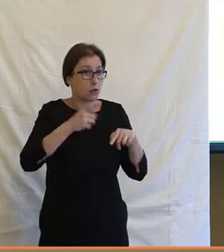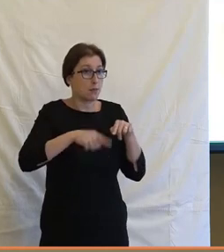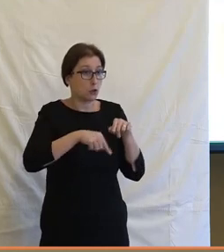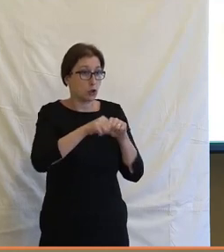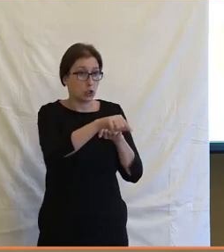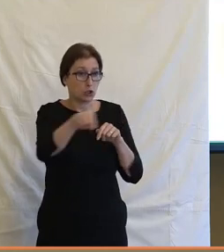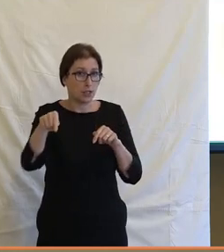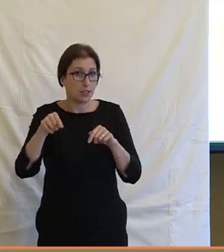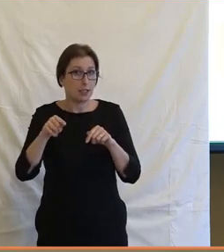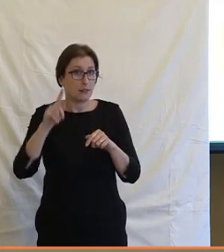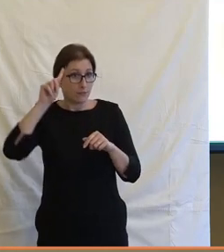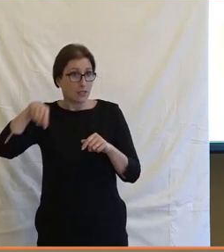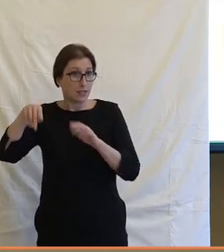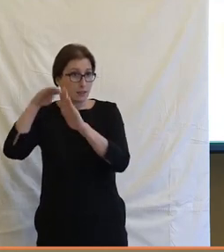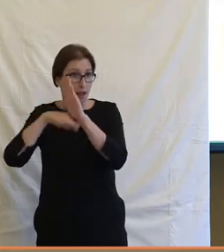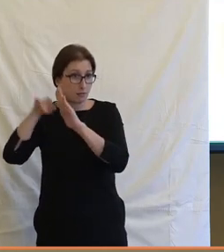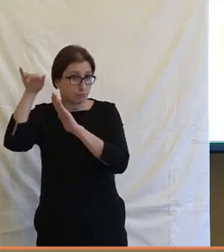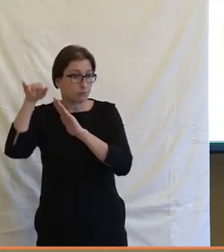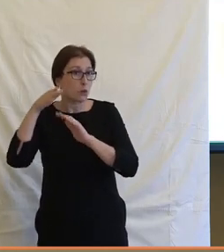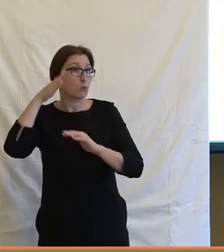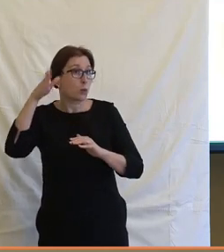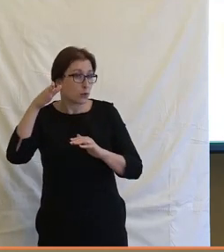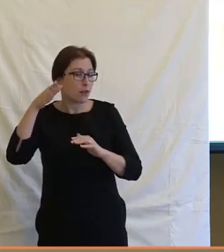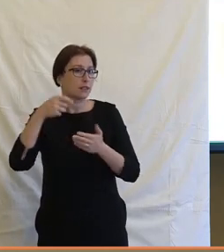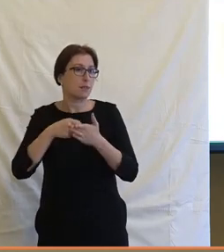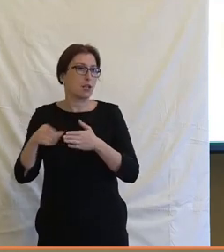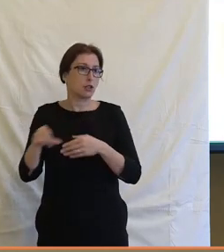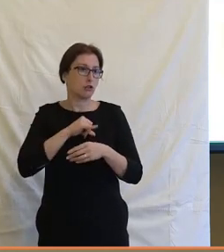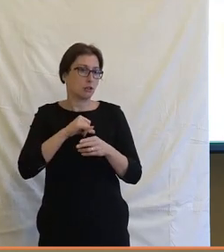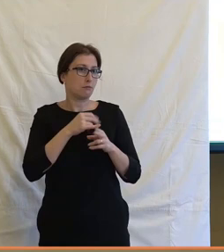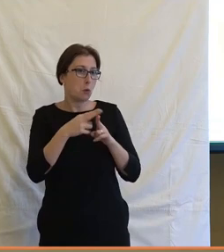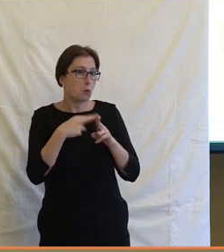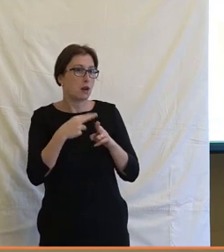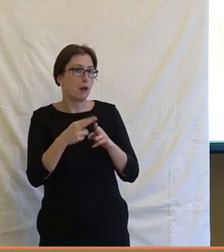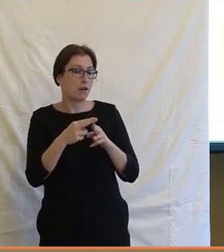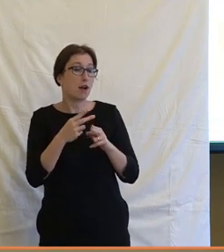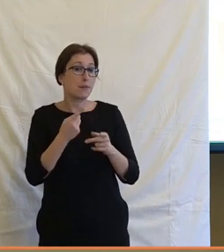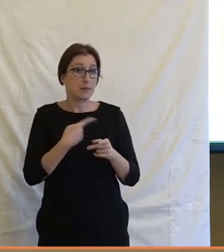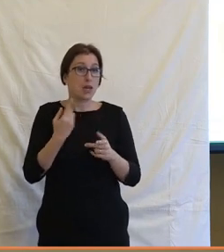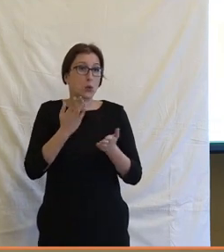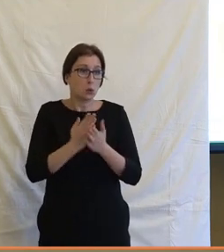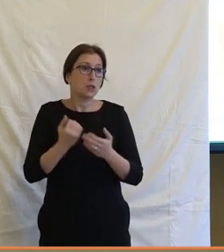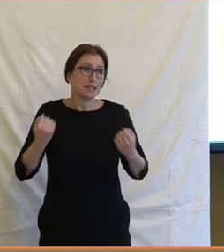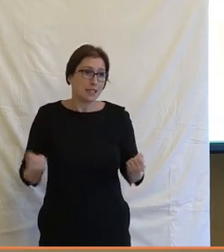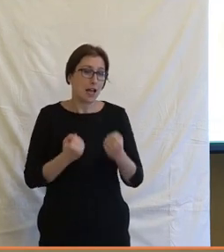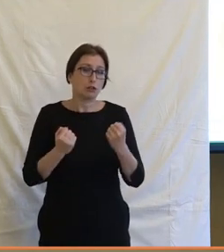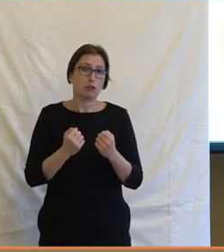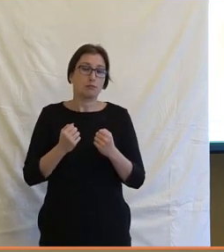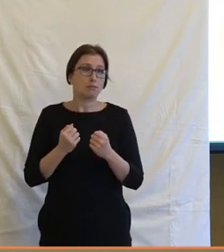tady v nadaci Vodafone třeba. Takže ta poptávka tady je a my už se snažíme právě o